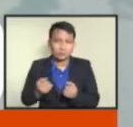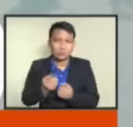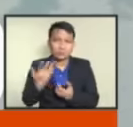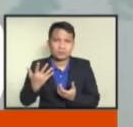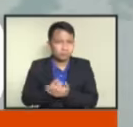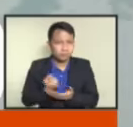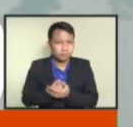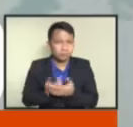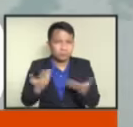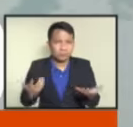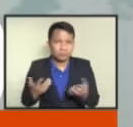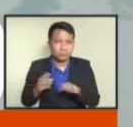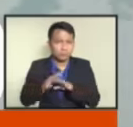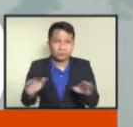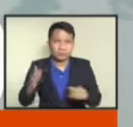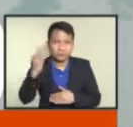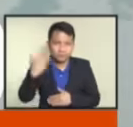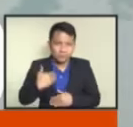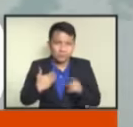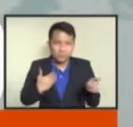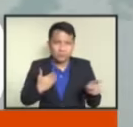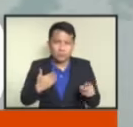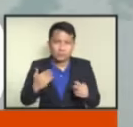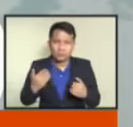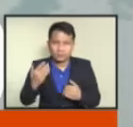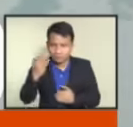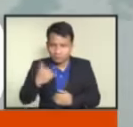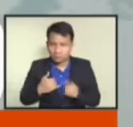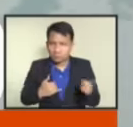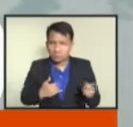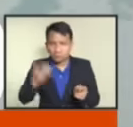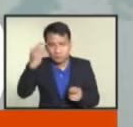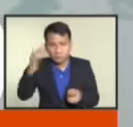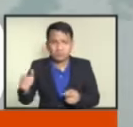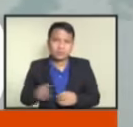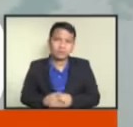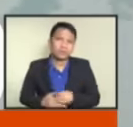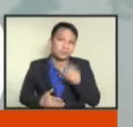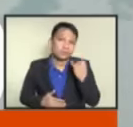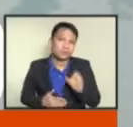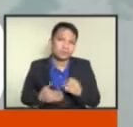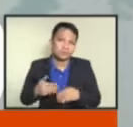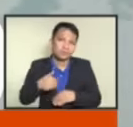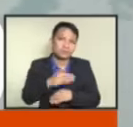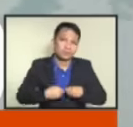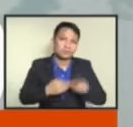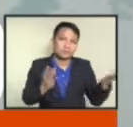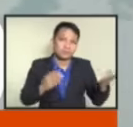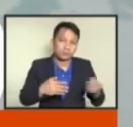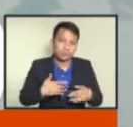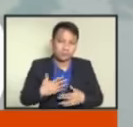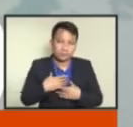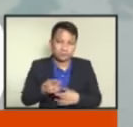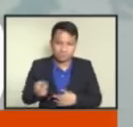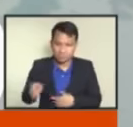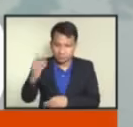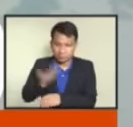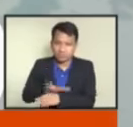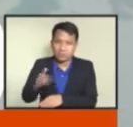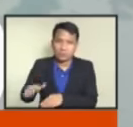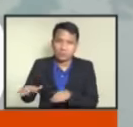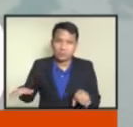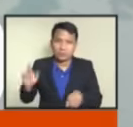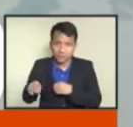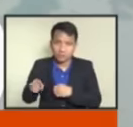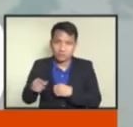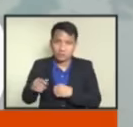siyang kinikita, sir. Talagang kulang na kulang pa talaga kami, bakit? Sir. Pero hindi ko alam, pero lahat po ng loho niya nabigay. Yung anak ko, sir, hindi po